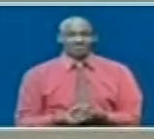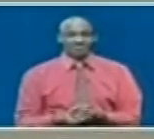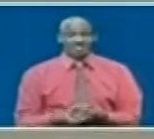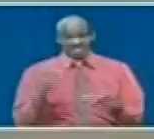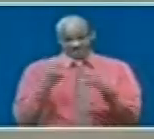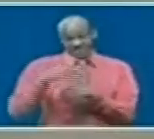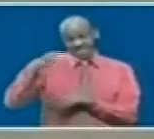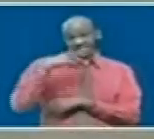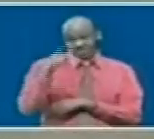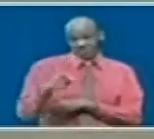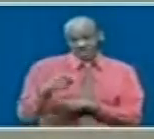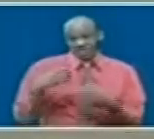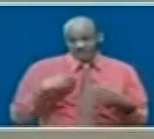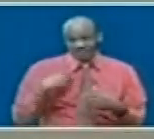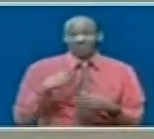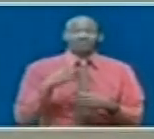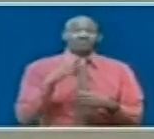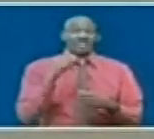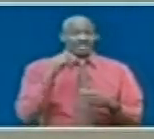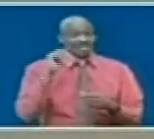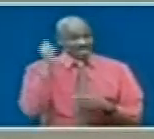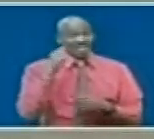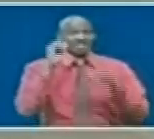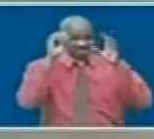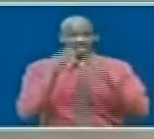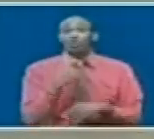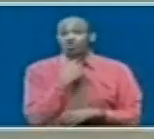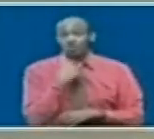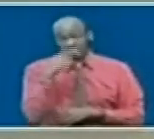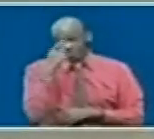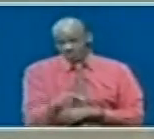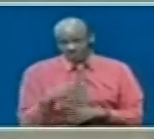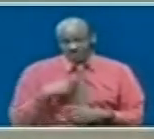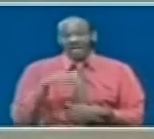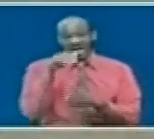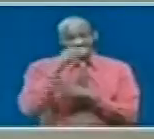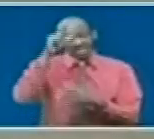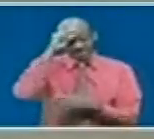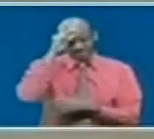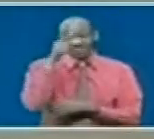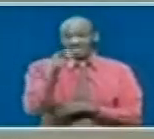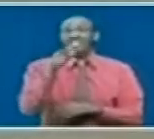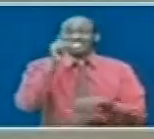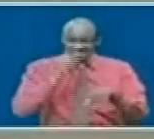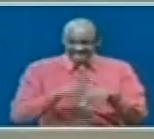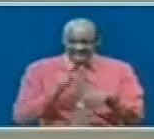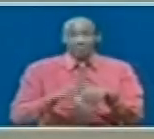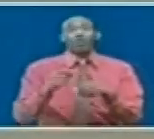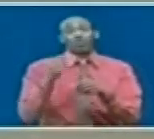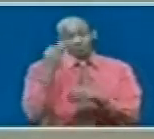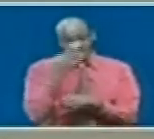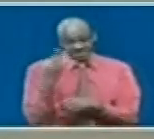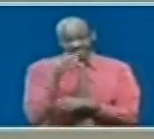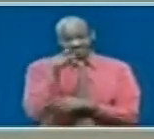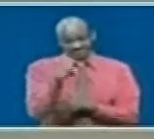Kwingineko ni kwamba muungano wa walimu humu nchini NATA umeipa serikali makataa siku tatu kwa kusema kwamba ifikie hapo siku ya Jumatano juma